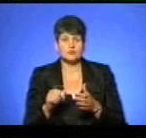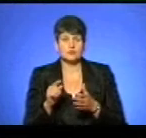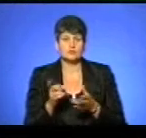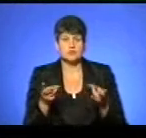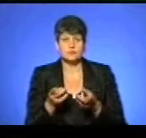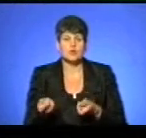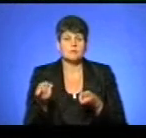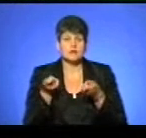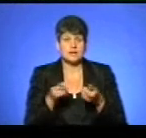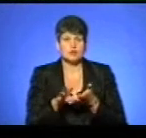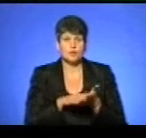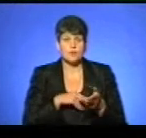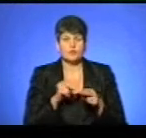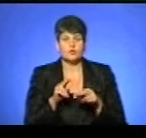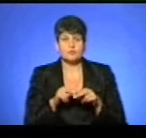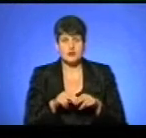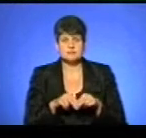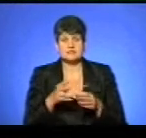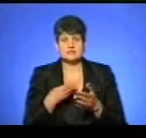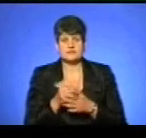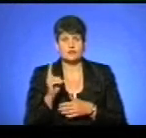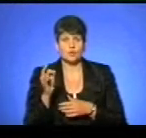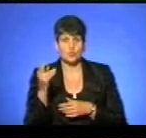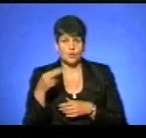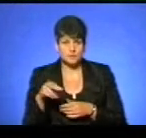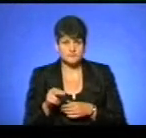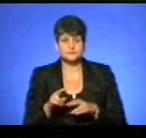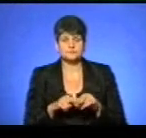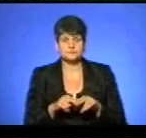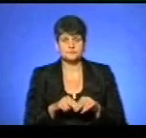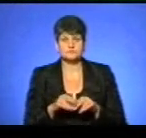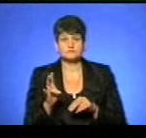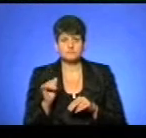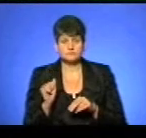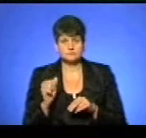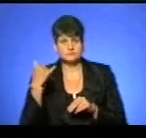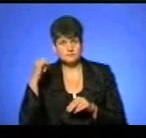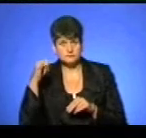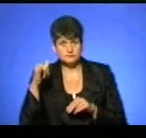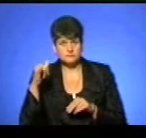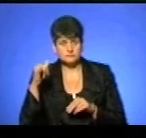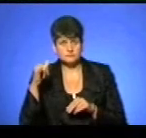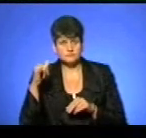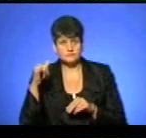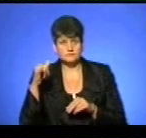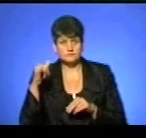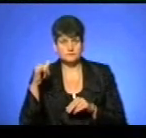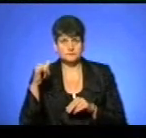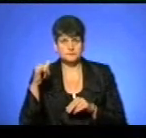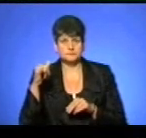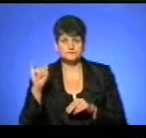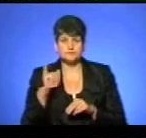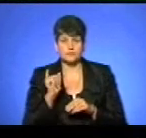занести копію паспорта, свого кода, також паспорт на великої рогатої худоби і виписку